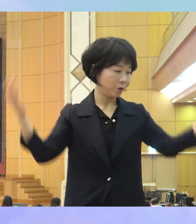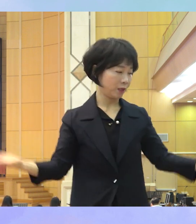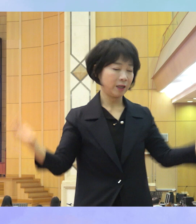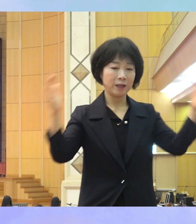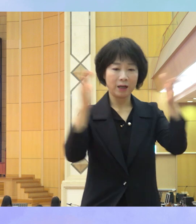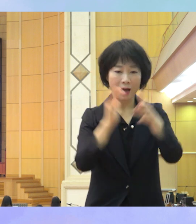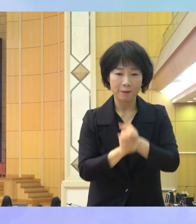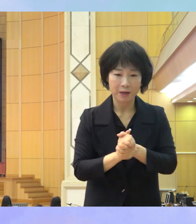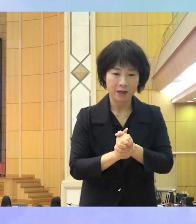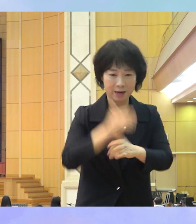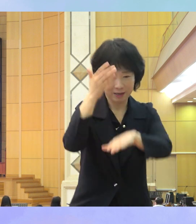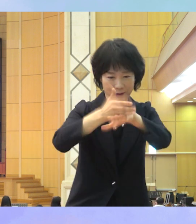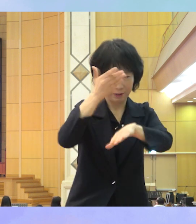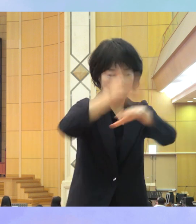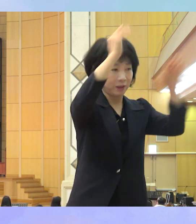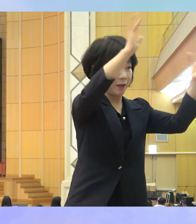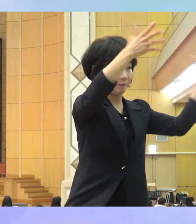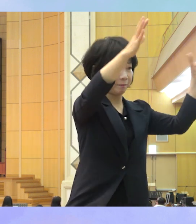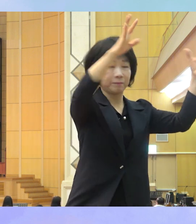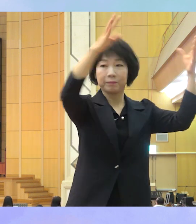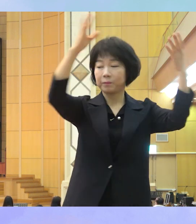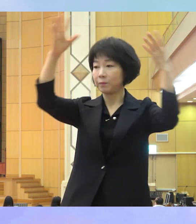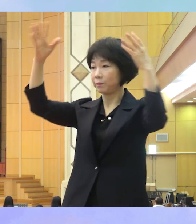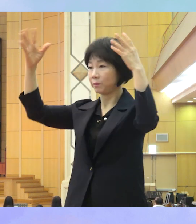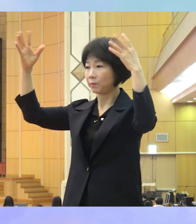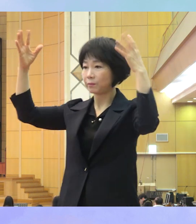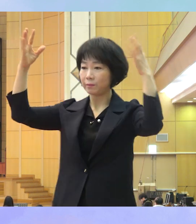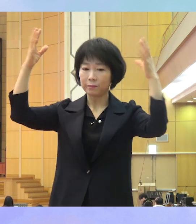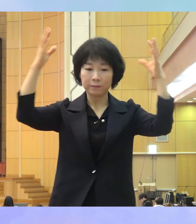우리 한 번 더 주님께 영광의 박수 돌리시겠습니다.